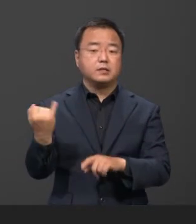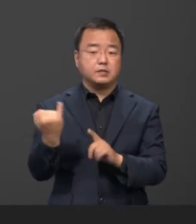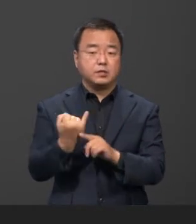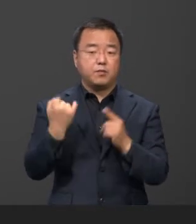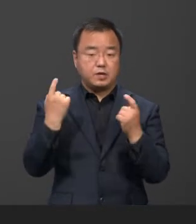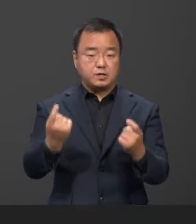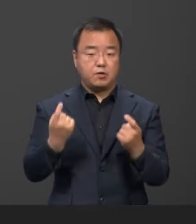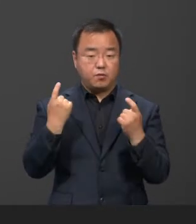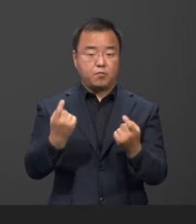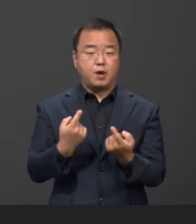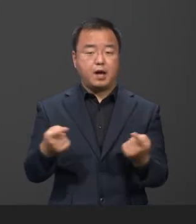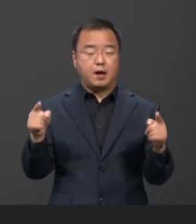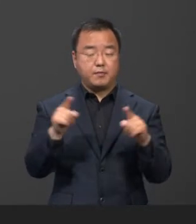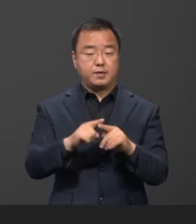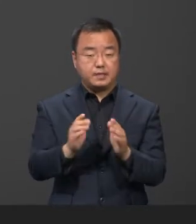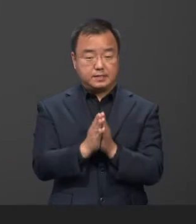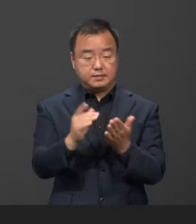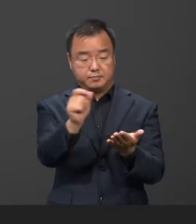책이 출판됐습니다.